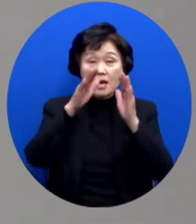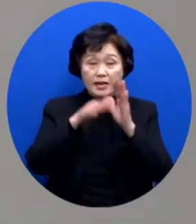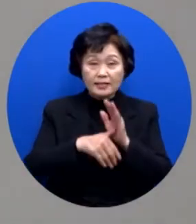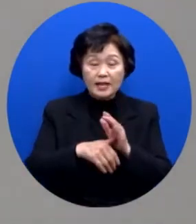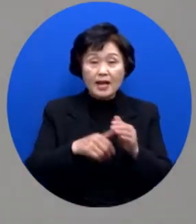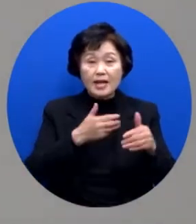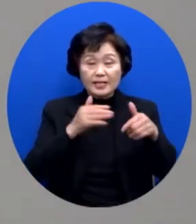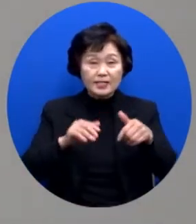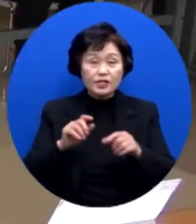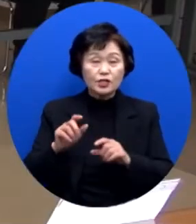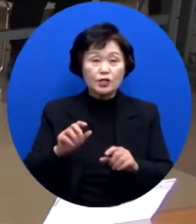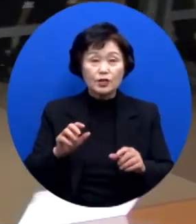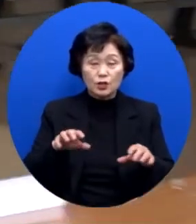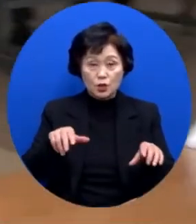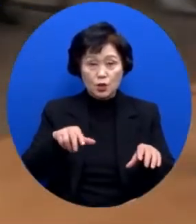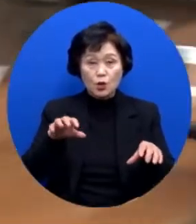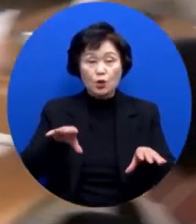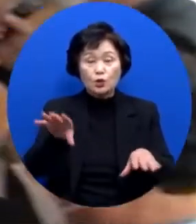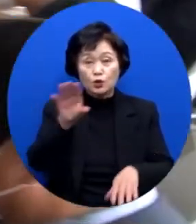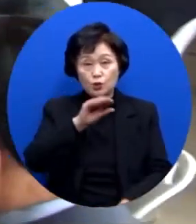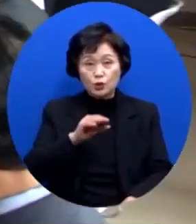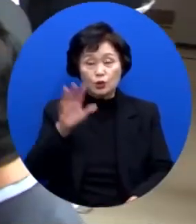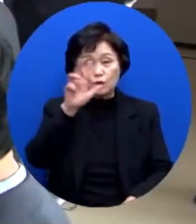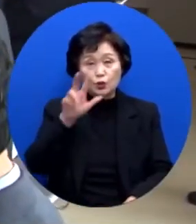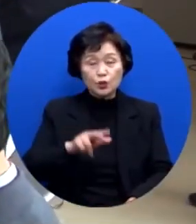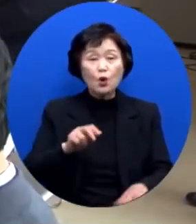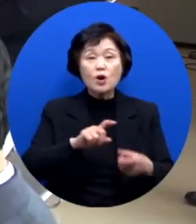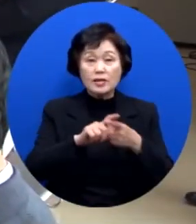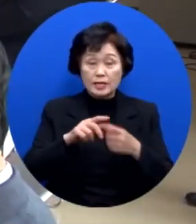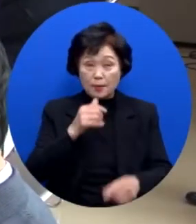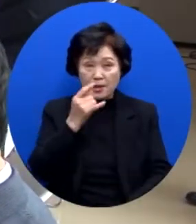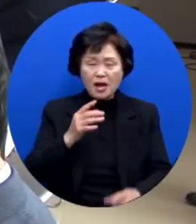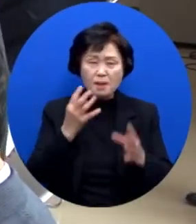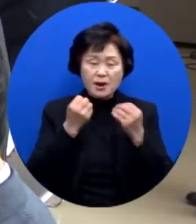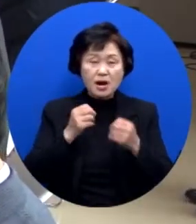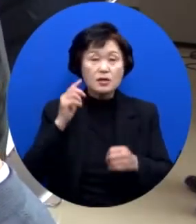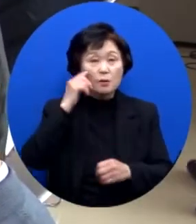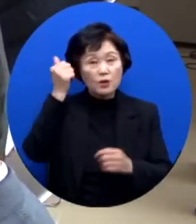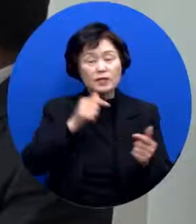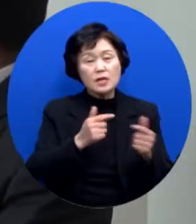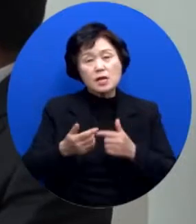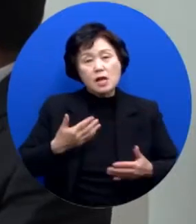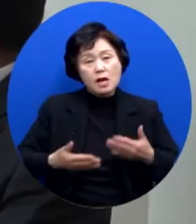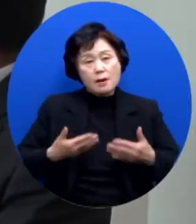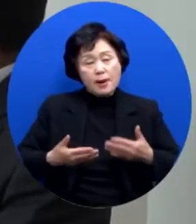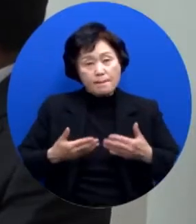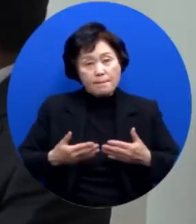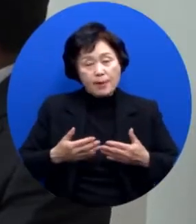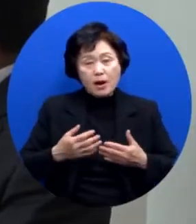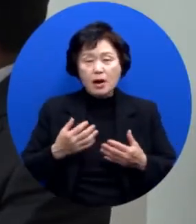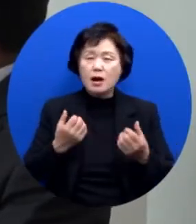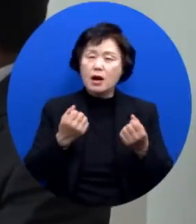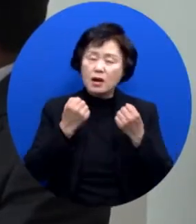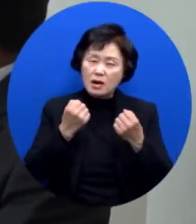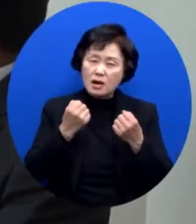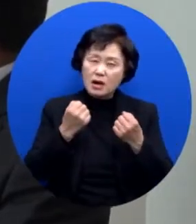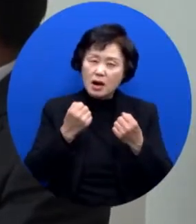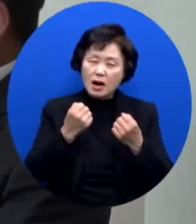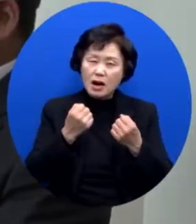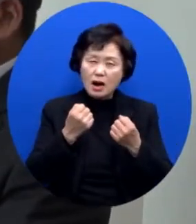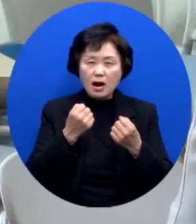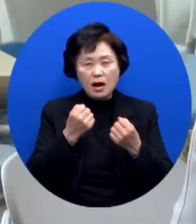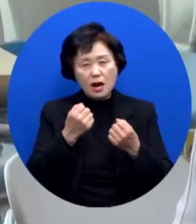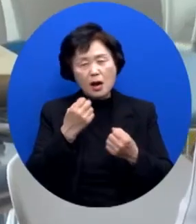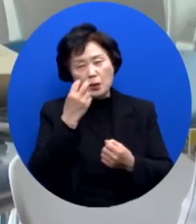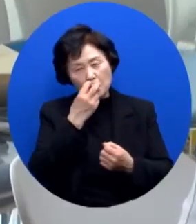보완 중 회장은 많은 목회자들이 바쁘게 사역을 하면서 건강관리의 소홀함이 있다면서 성수 의료 재산을 통해